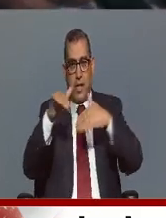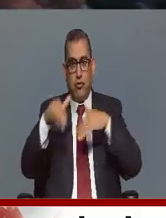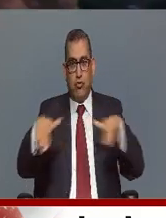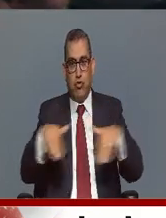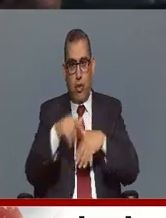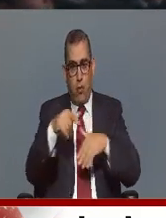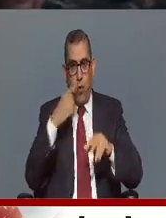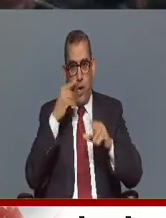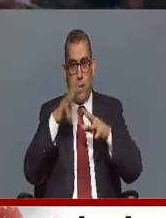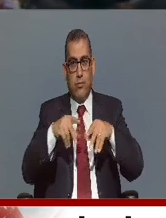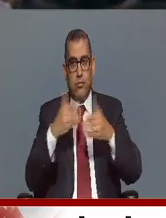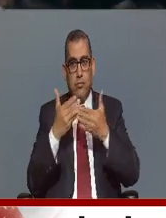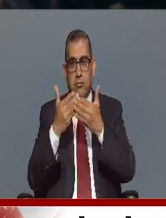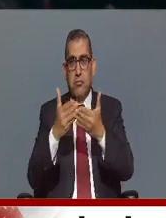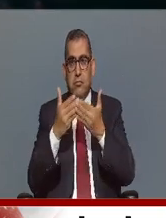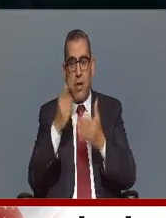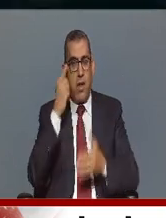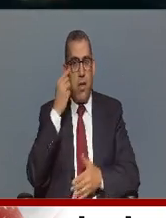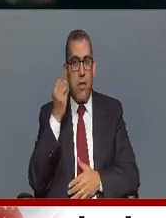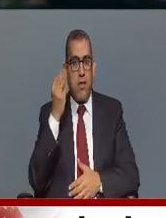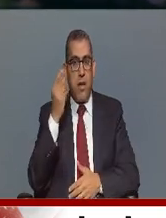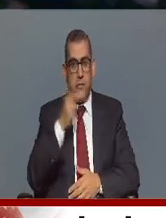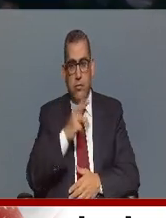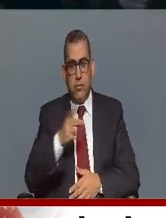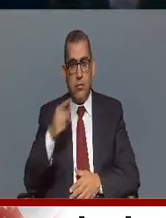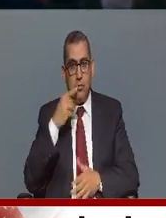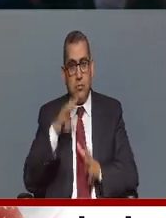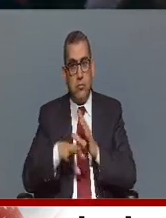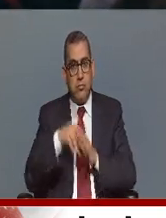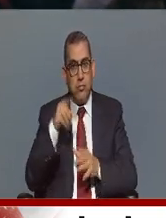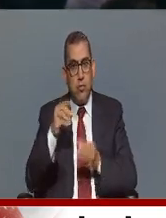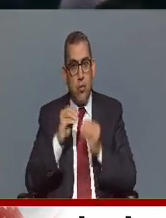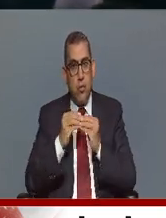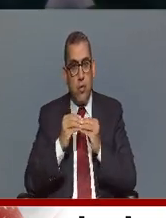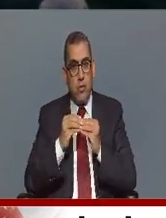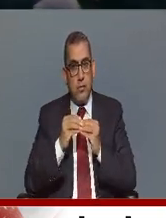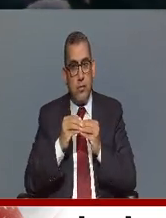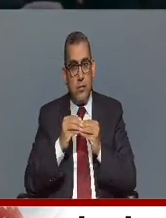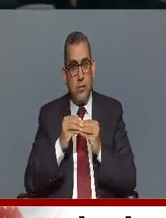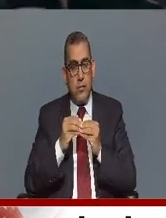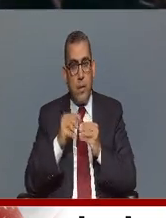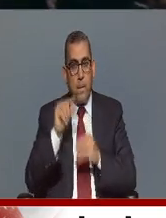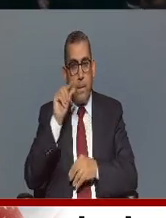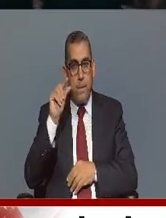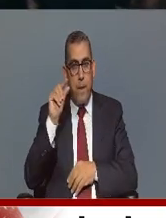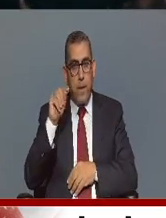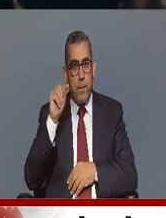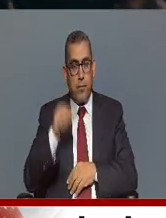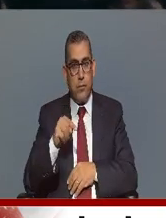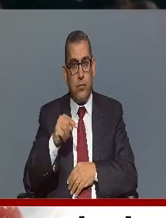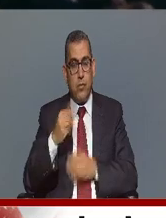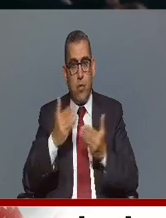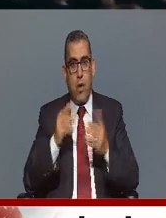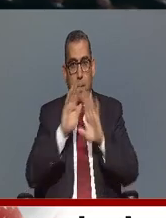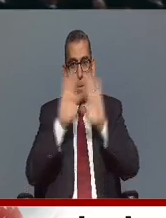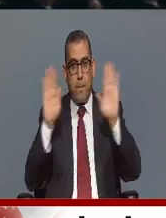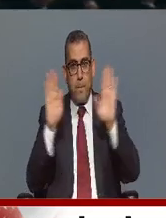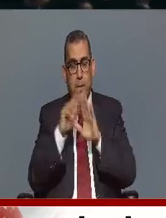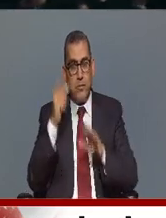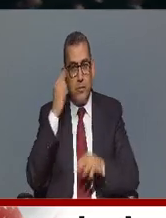خدمة ثقافية متمثلة في برامج وعروض مسرحية